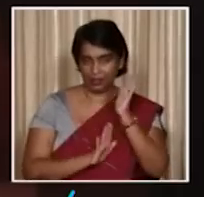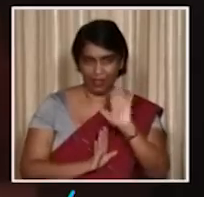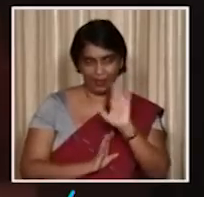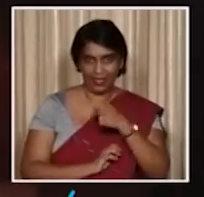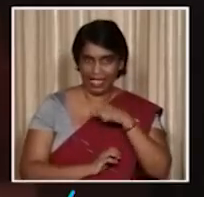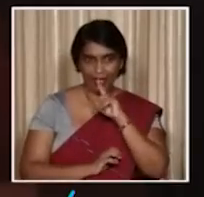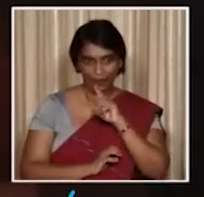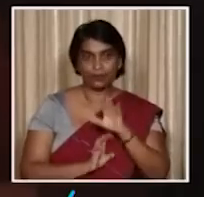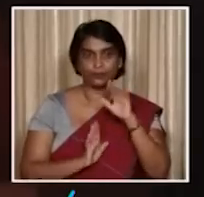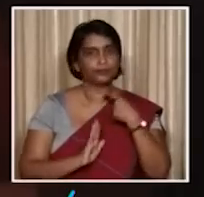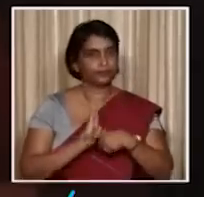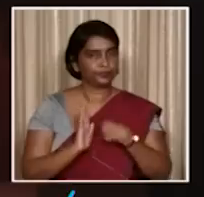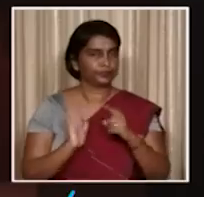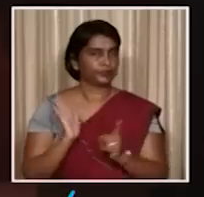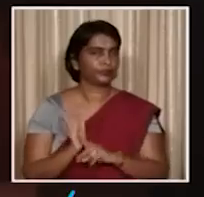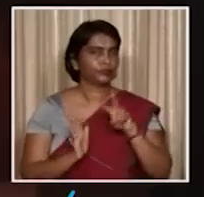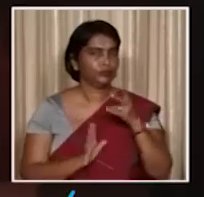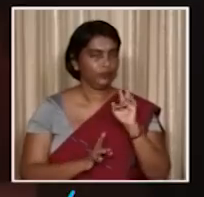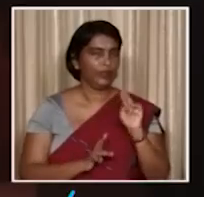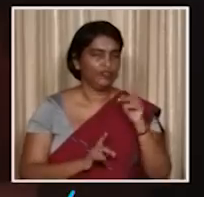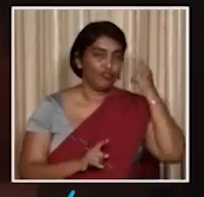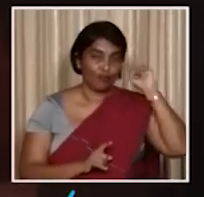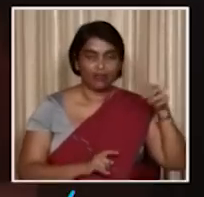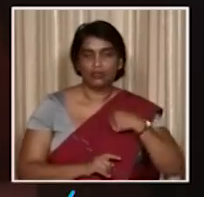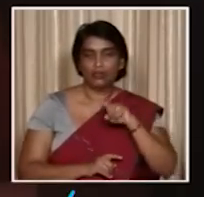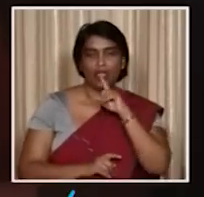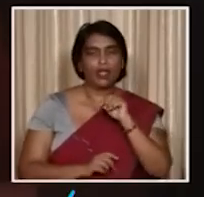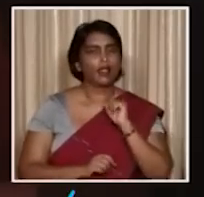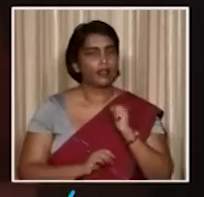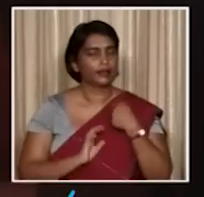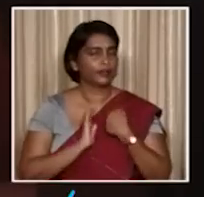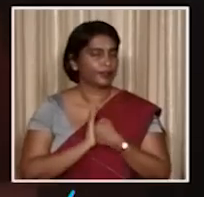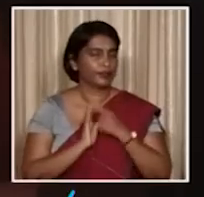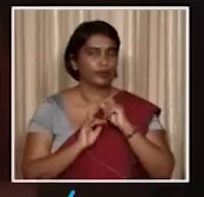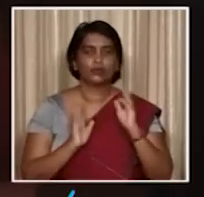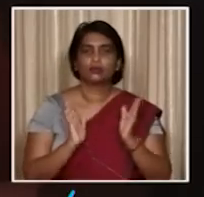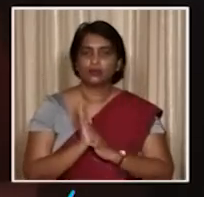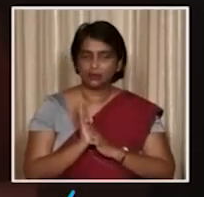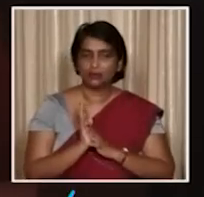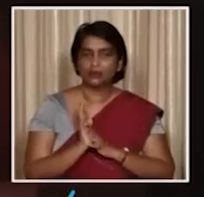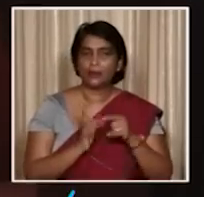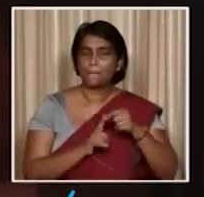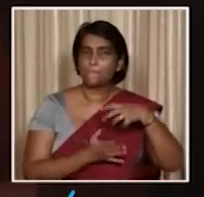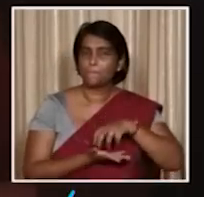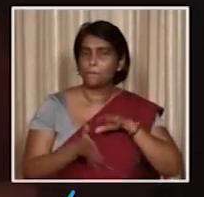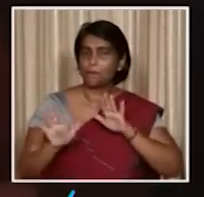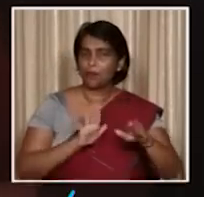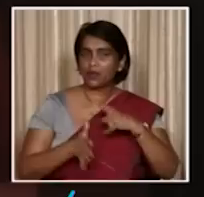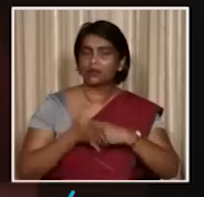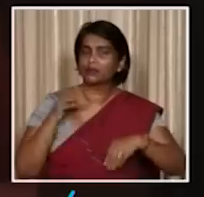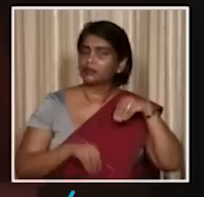ඇහුවට. නමුත් මේ රටේ ලක්ෂ 220 වෙනුවෙන් මම මේක අහන්නේ. ඇයි ගරු අග්‍රාමාත්‍යතුමනි මේ පළාත් පාලන